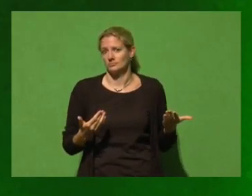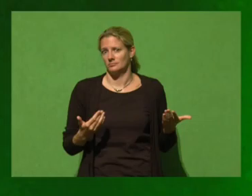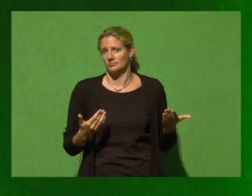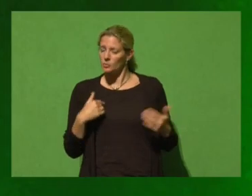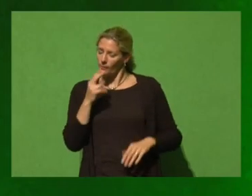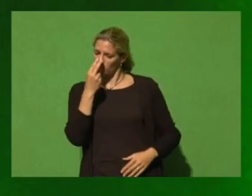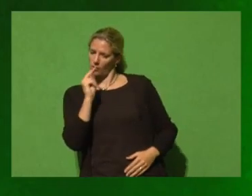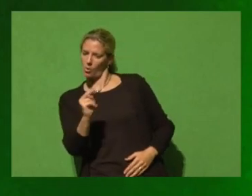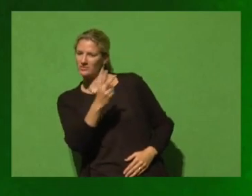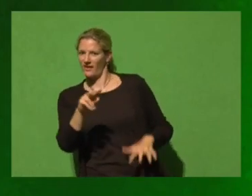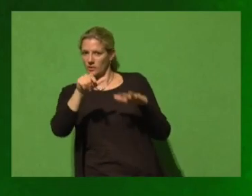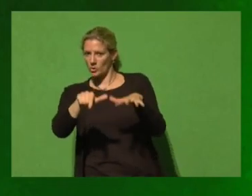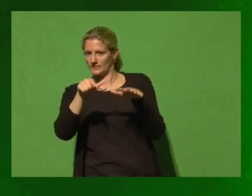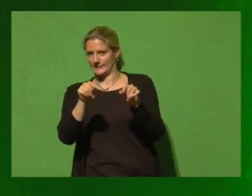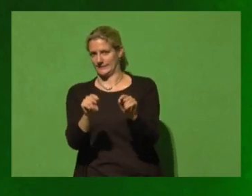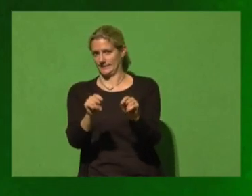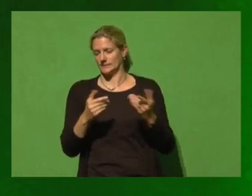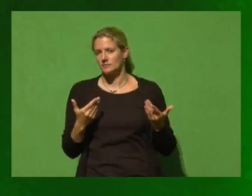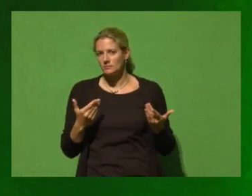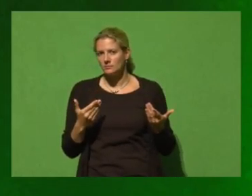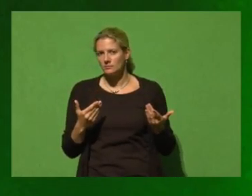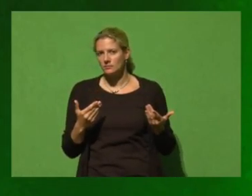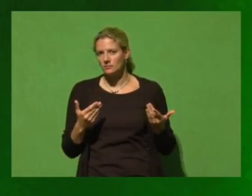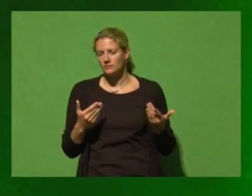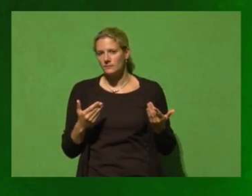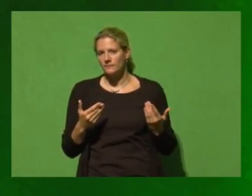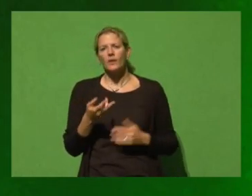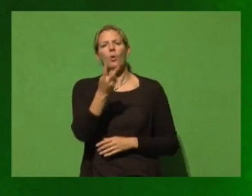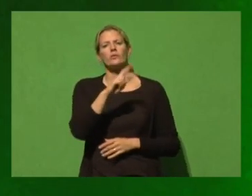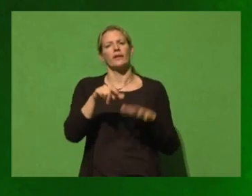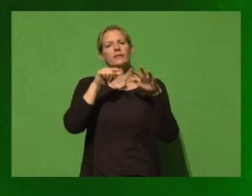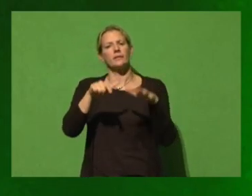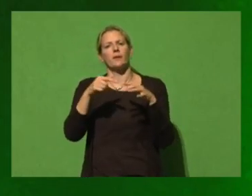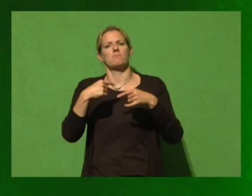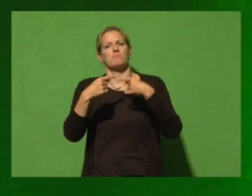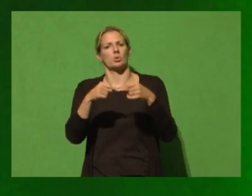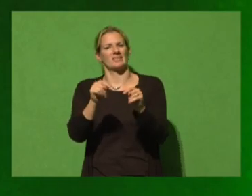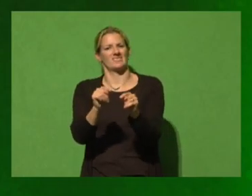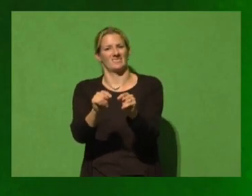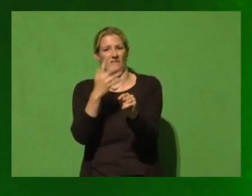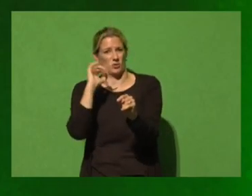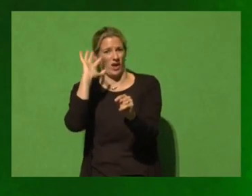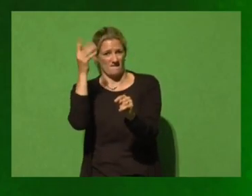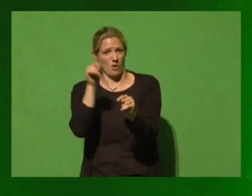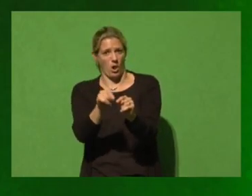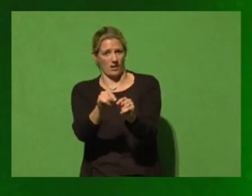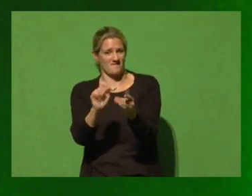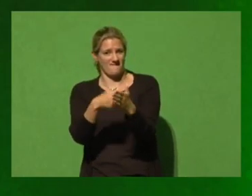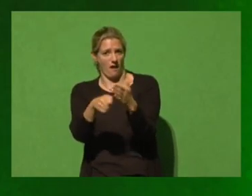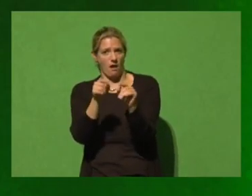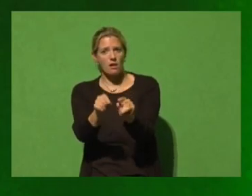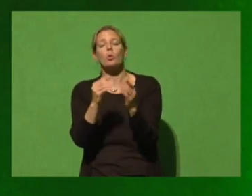Blick haben. Dann komme ich noch auf den 2017er Prozess zum Sprechen. Damit wir dort auch wirklich Erfolg haben, setzen wir